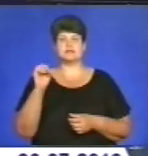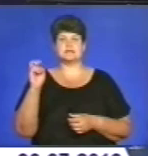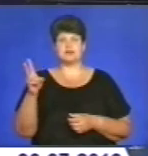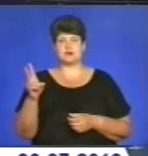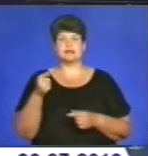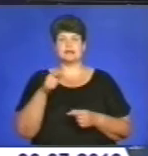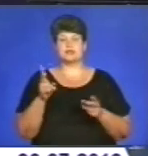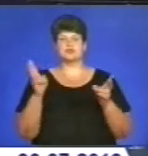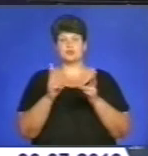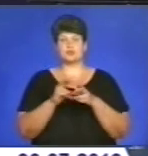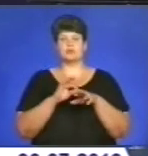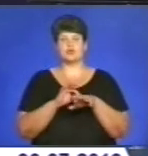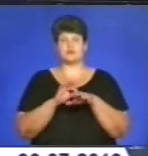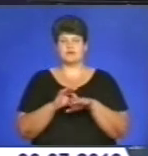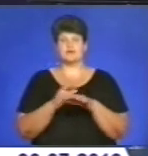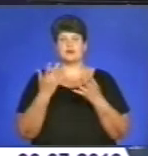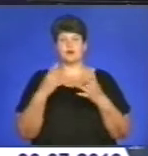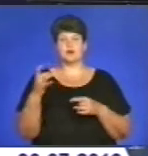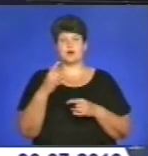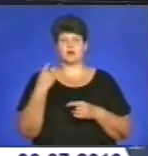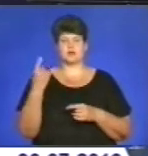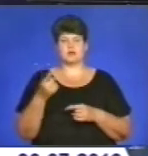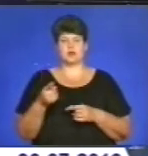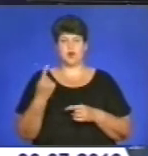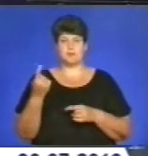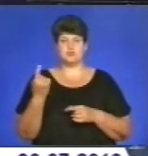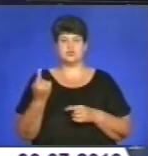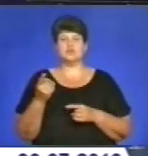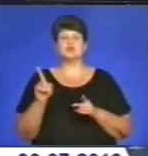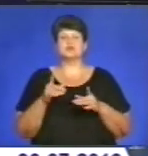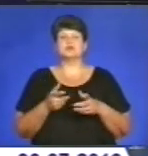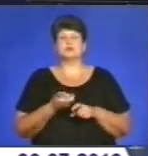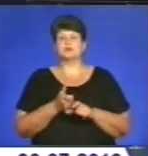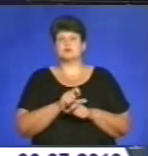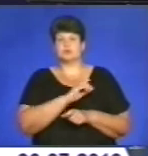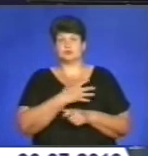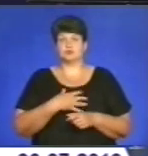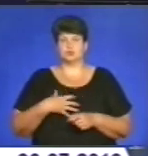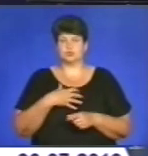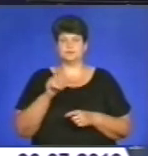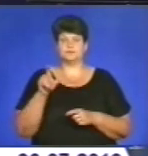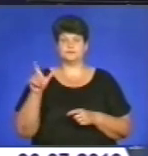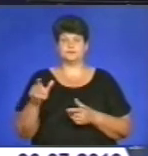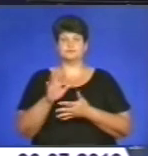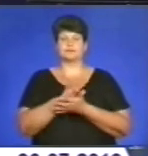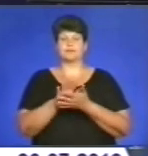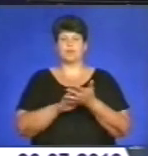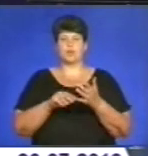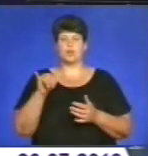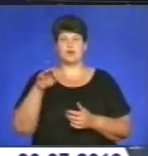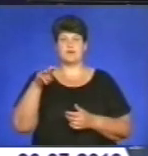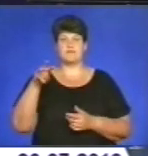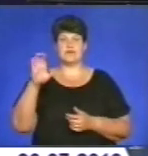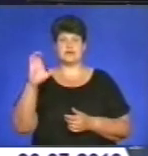Такі зустрічі вже провели у кількох районах Тернопільщини. Що найбільше турбує громадян – у сюжеті сектору зв'язків з громадськістю у